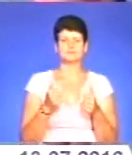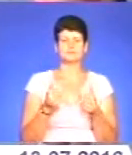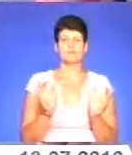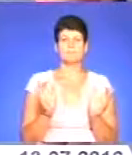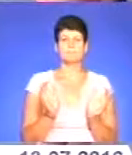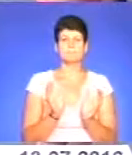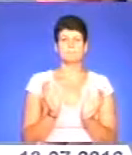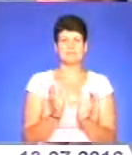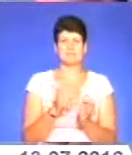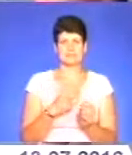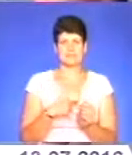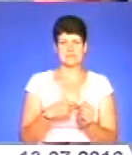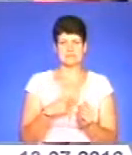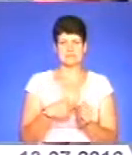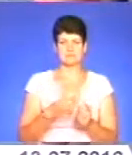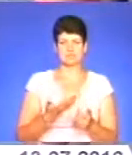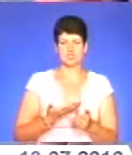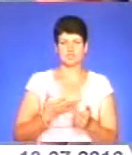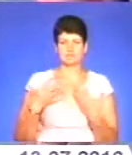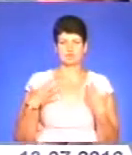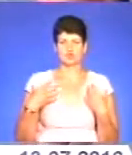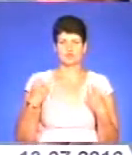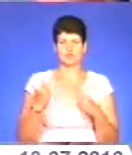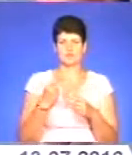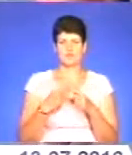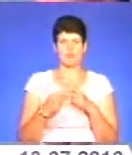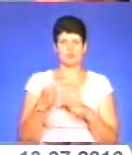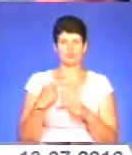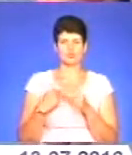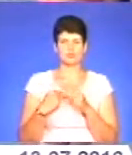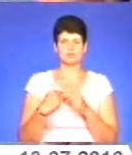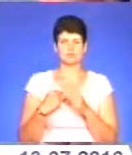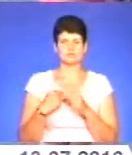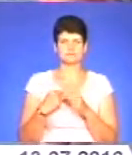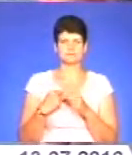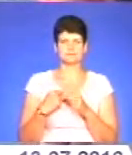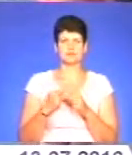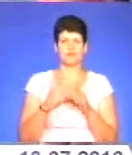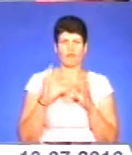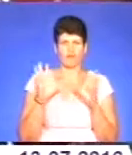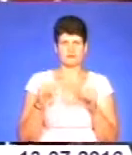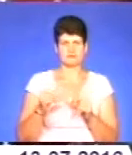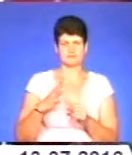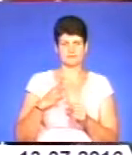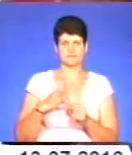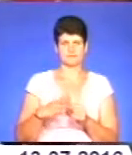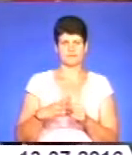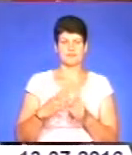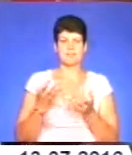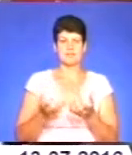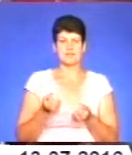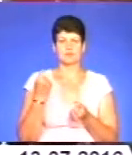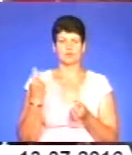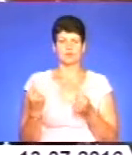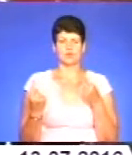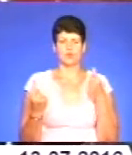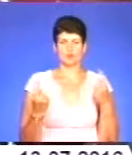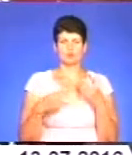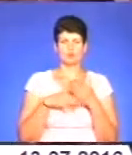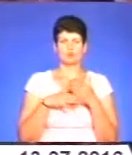берегти себе. Живим, здоровим вернутися, все витримати. Підтримувати один одного,